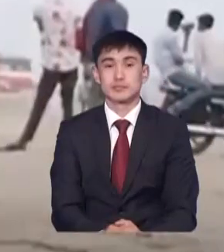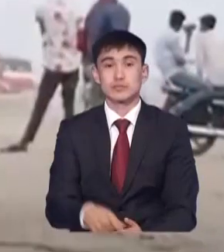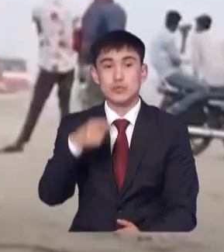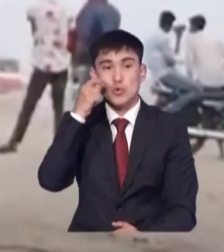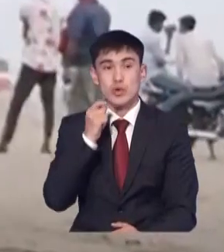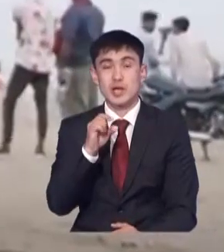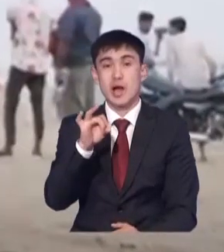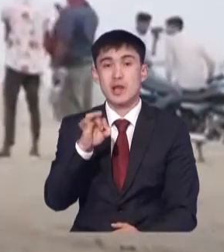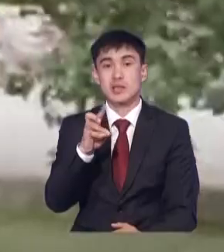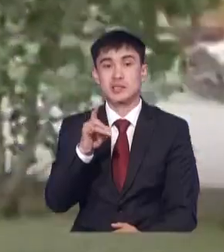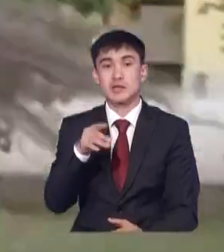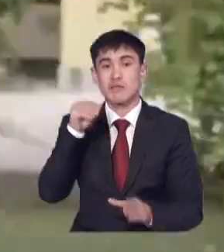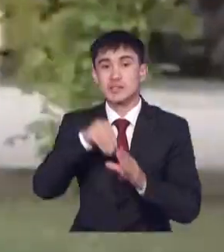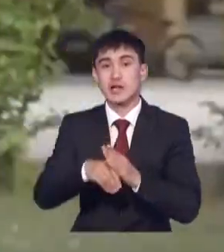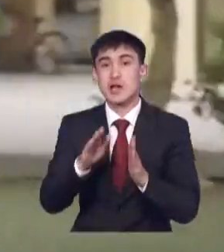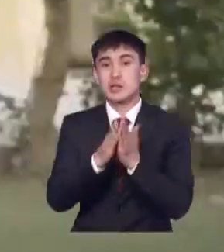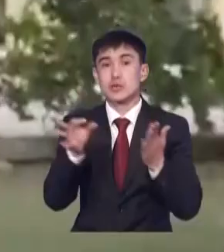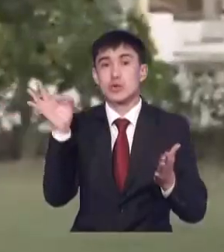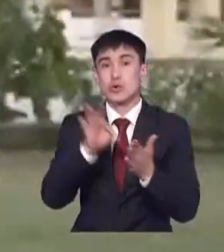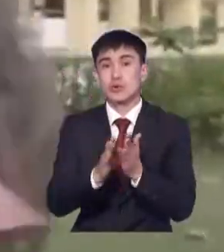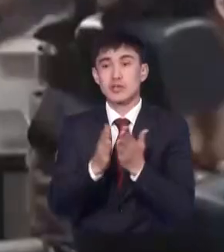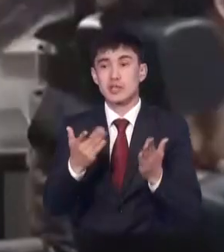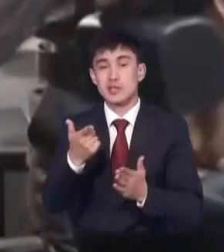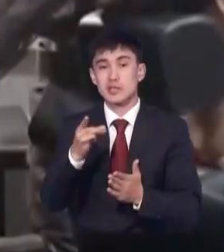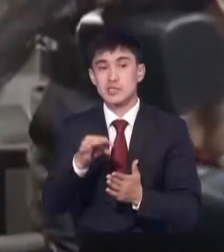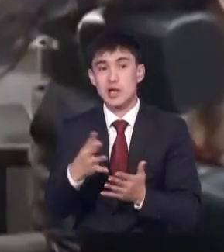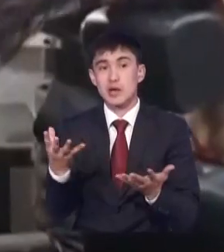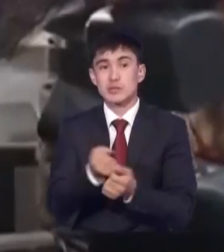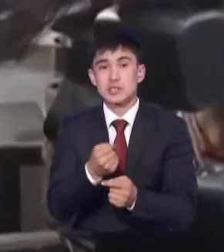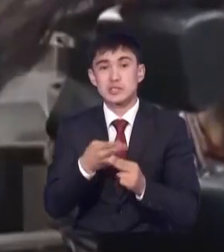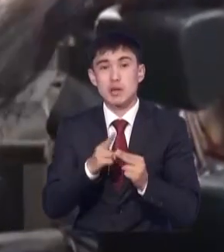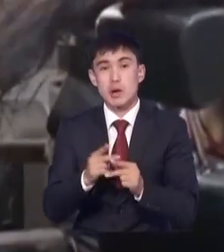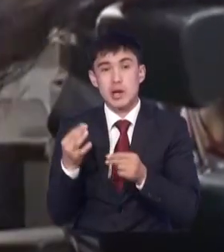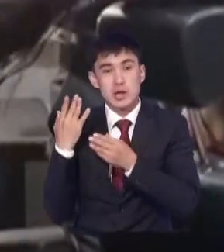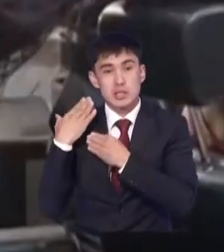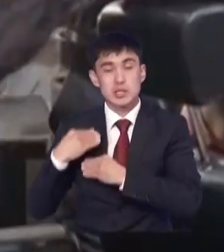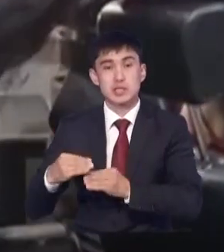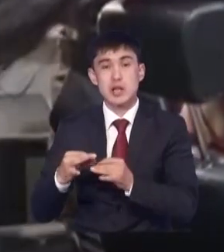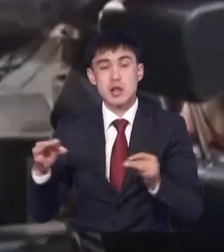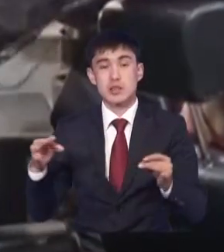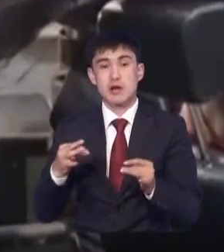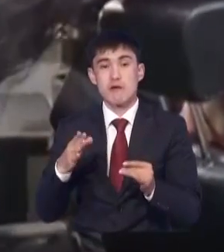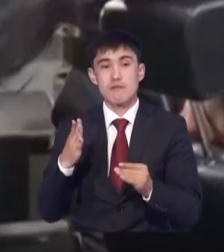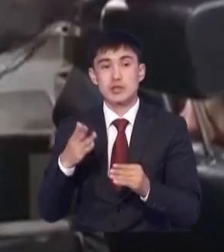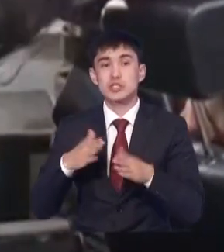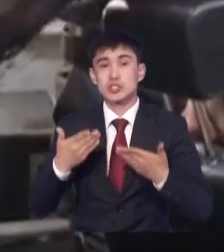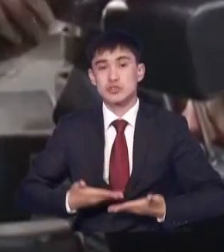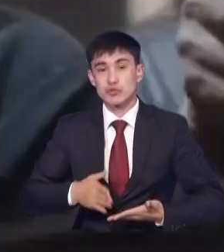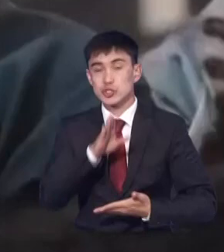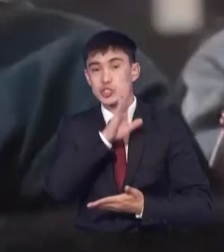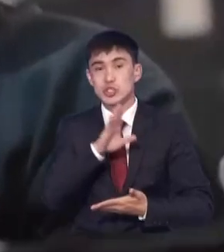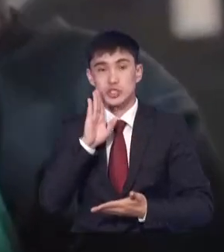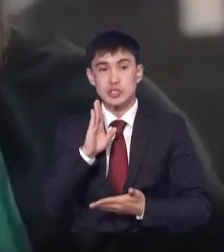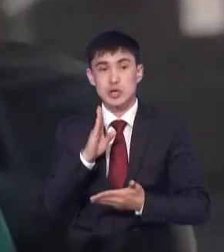Украинка Альяна Сырова вошла в Книгу рекордов Гиннесса как обладательница самых длинных волос среди ныне живущих женщин. Так,